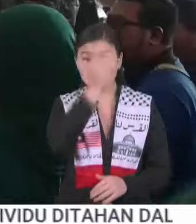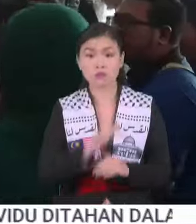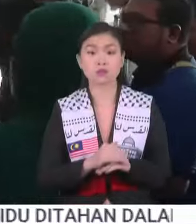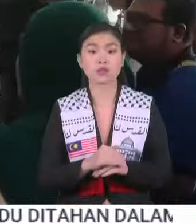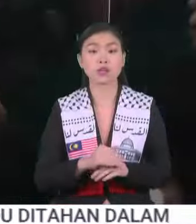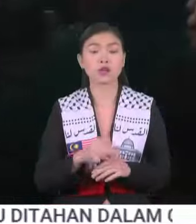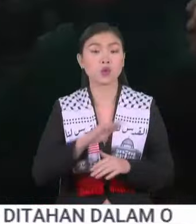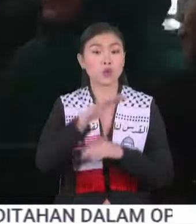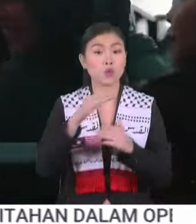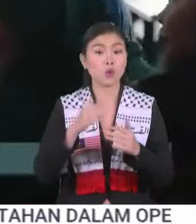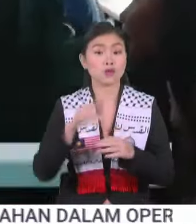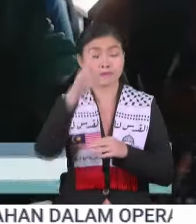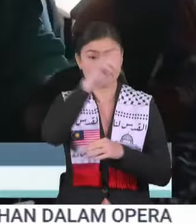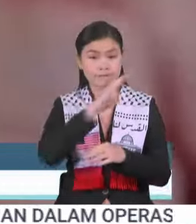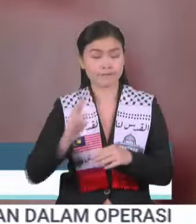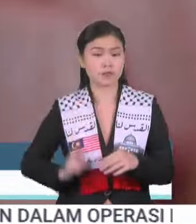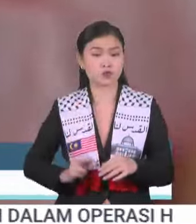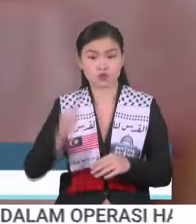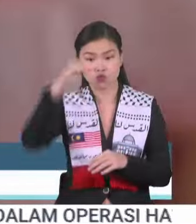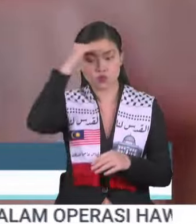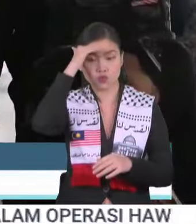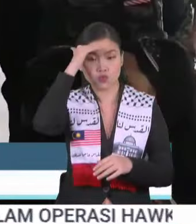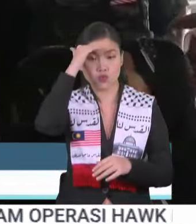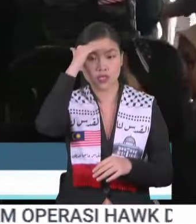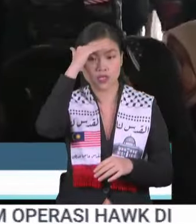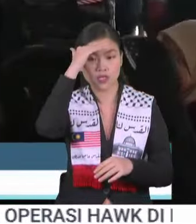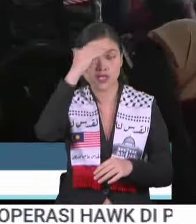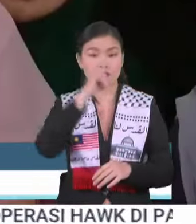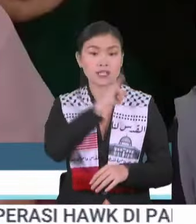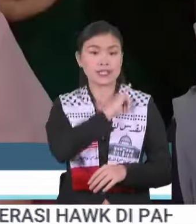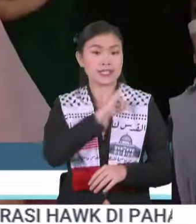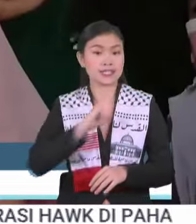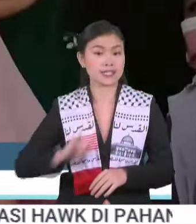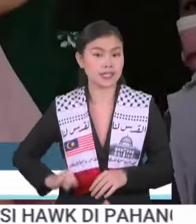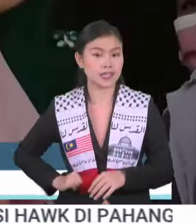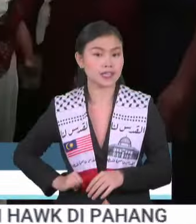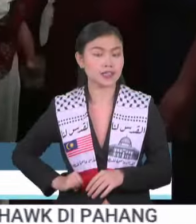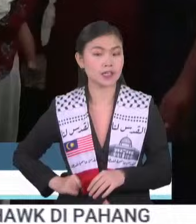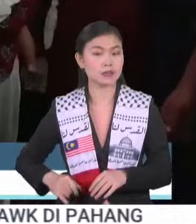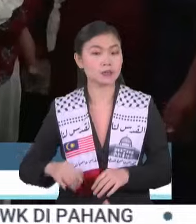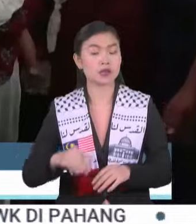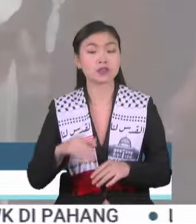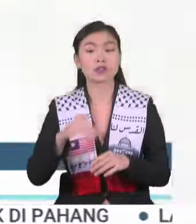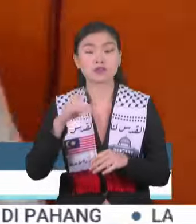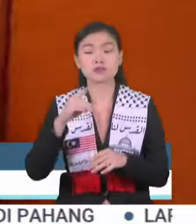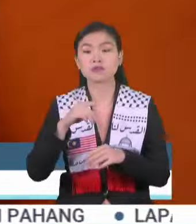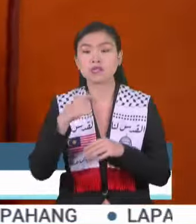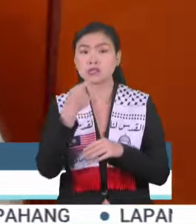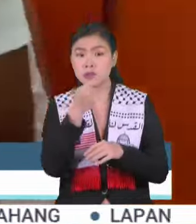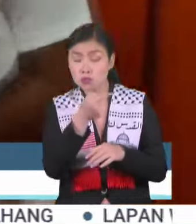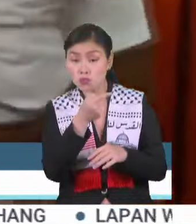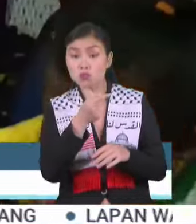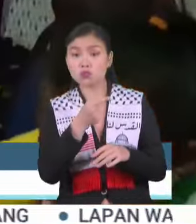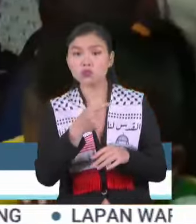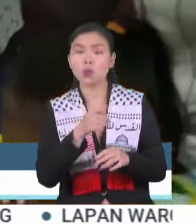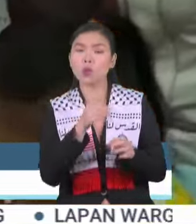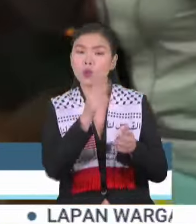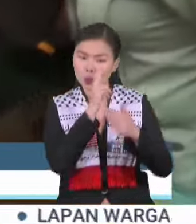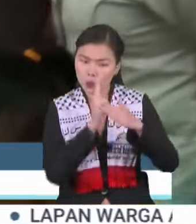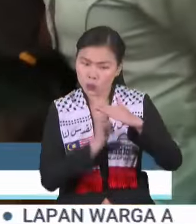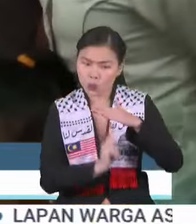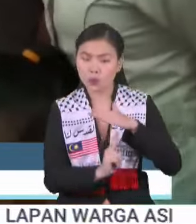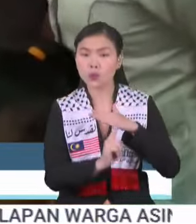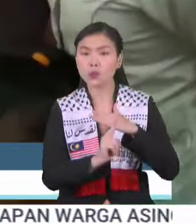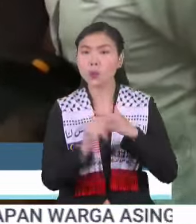Jumaah Majlis Diraja Johor, Dato' Dr. Abdul Rahim Ramli menyifatkan Sultan Ibrahim seorang yang rendah diri